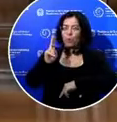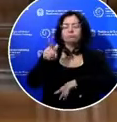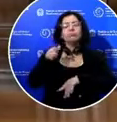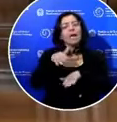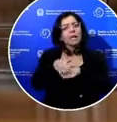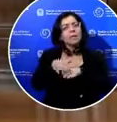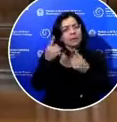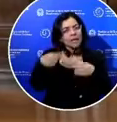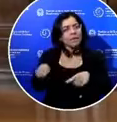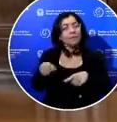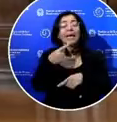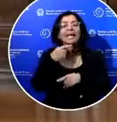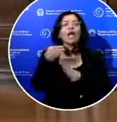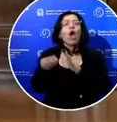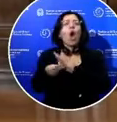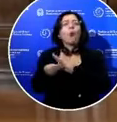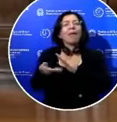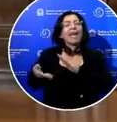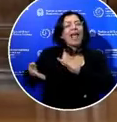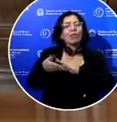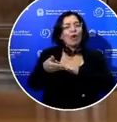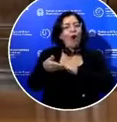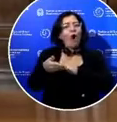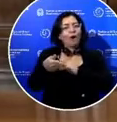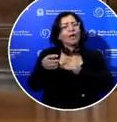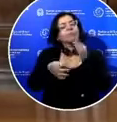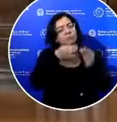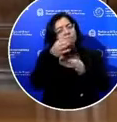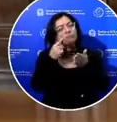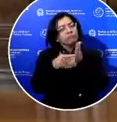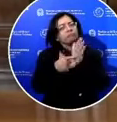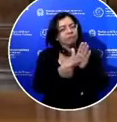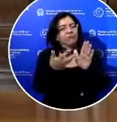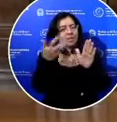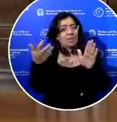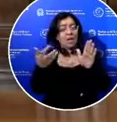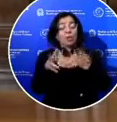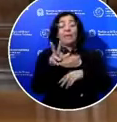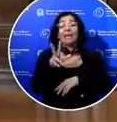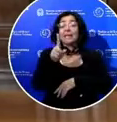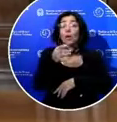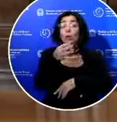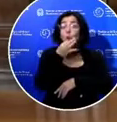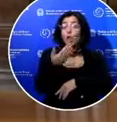degli operatori a dirlo. Al 31 ottobre erano